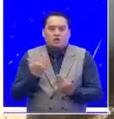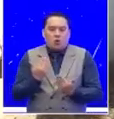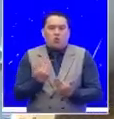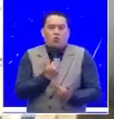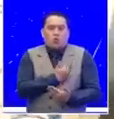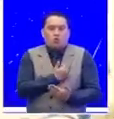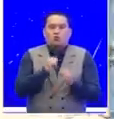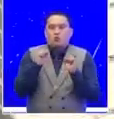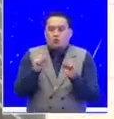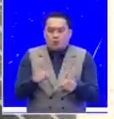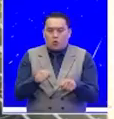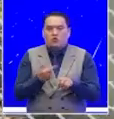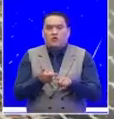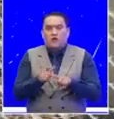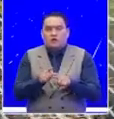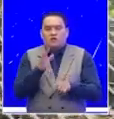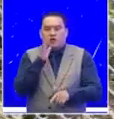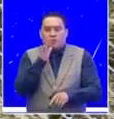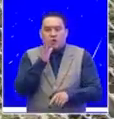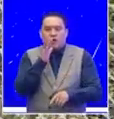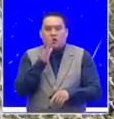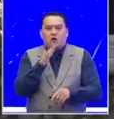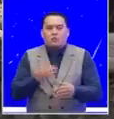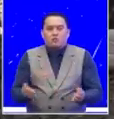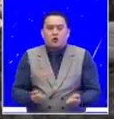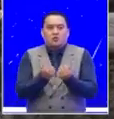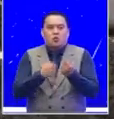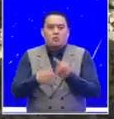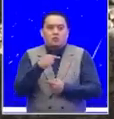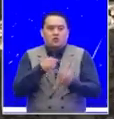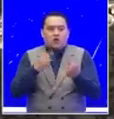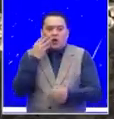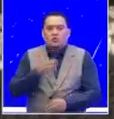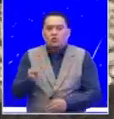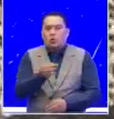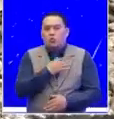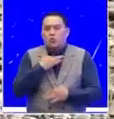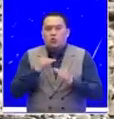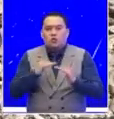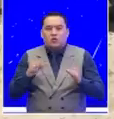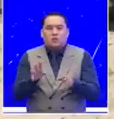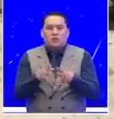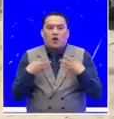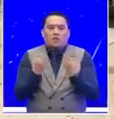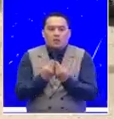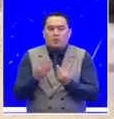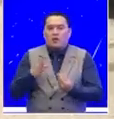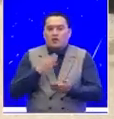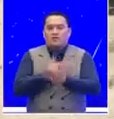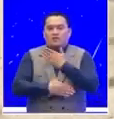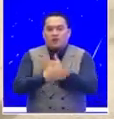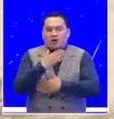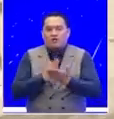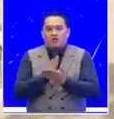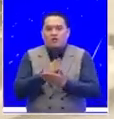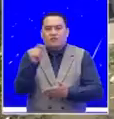может помочь своим согражданам в этот непростой период. Так, благодаря поддержке бизнесменов Алматинской области, многодетным и малообеспеченным семьям, инвалидам и